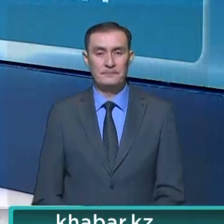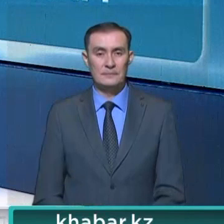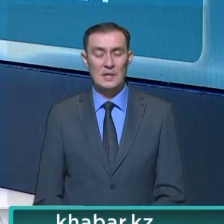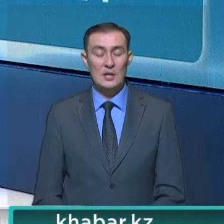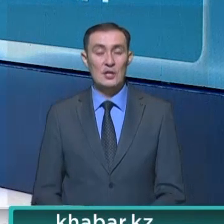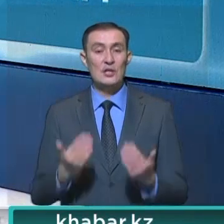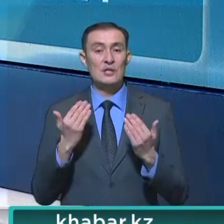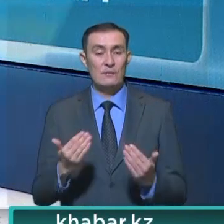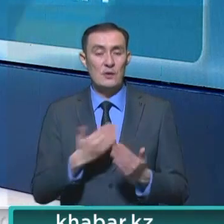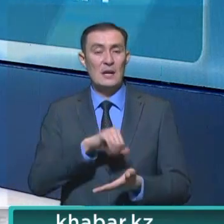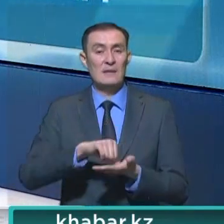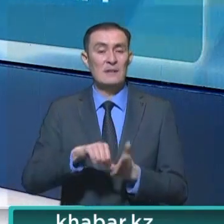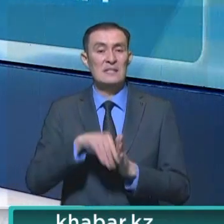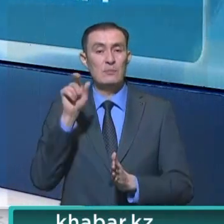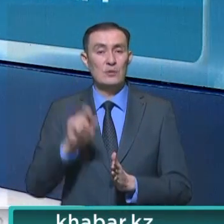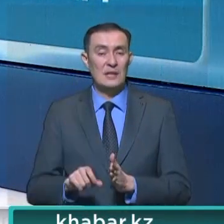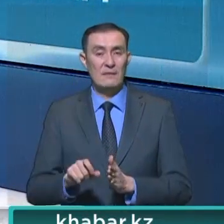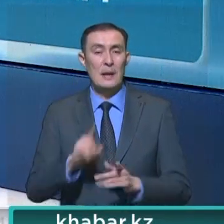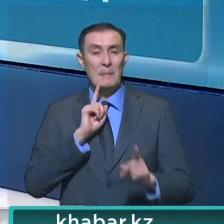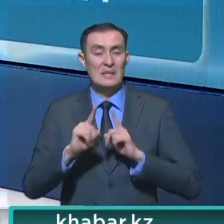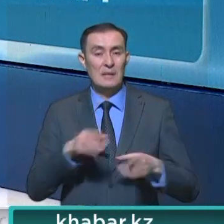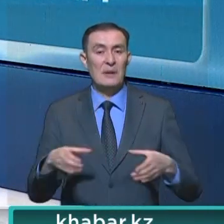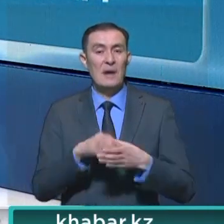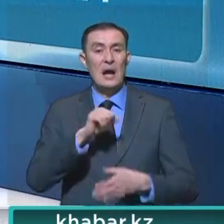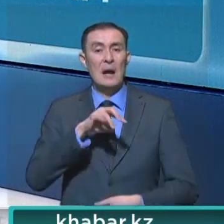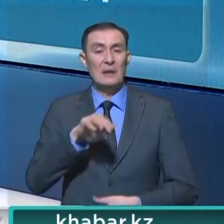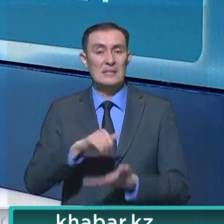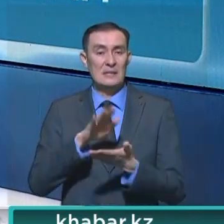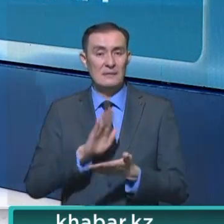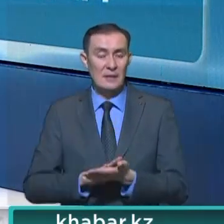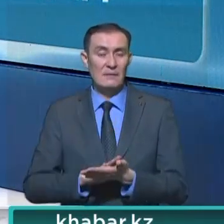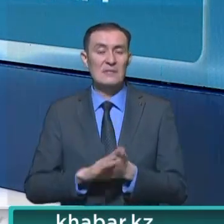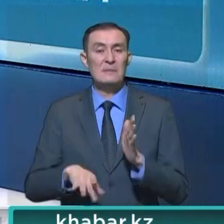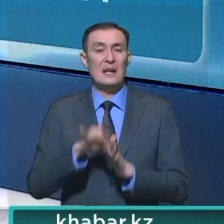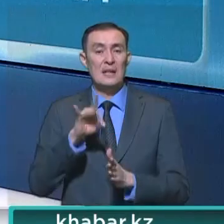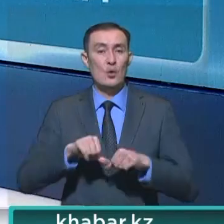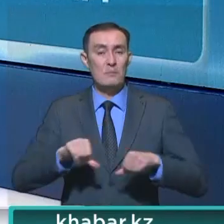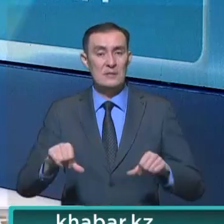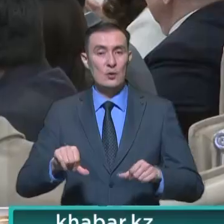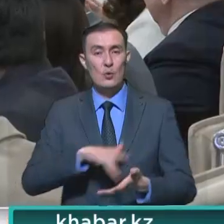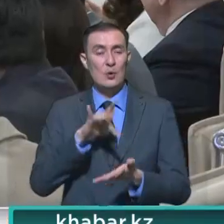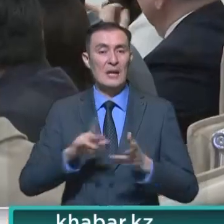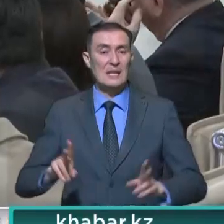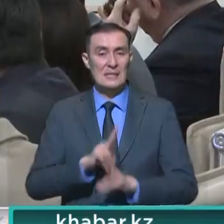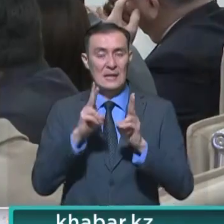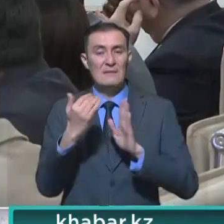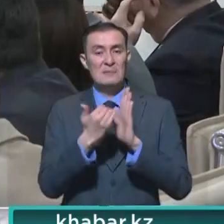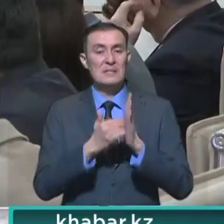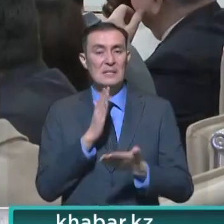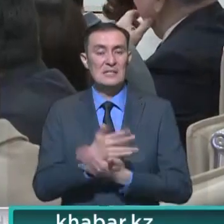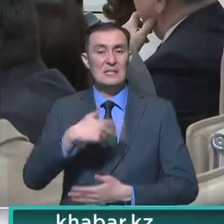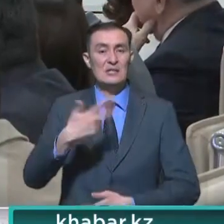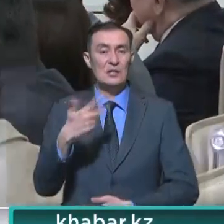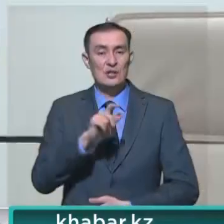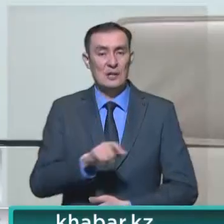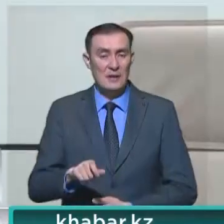И сегодня же кандидатов в депутаты столичного маслихата от партии Аманат зарегистрировали в территориальной избирательной комиссии Астаны. В партсписке 33 человека.